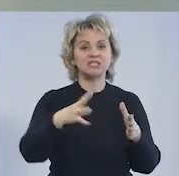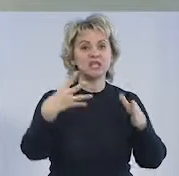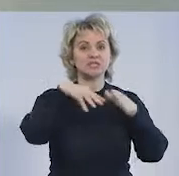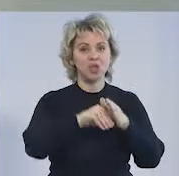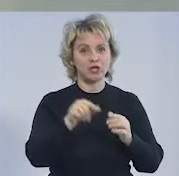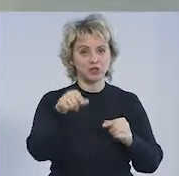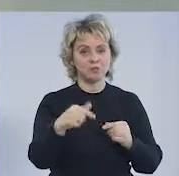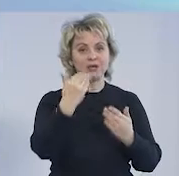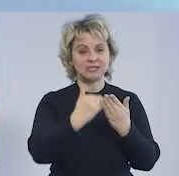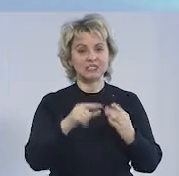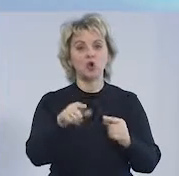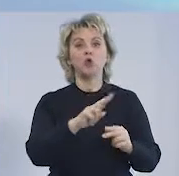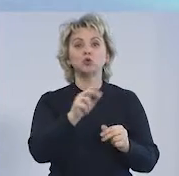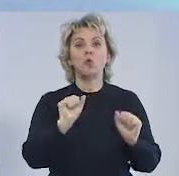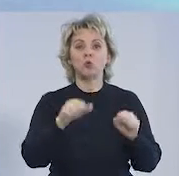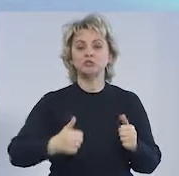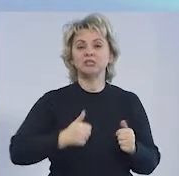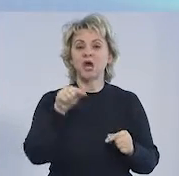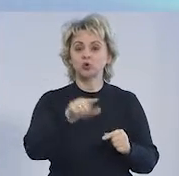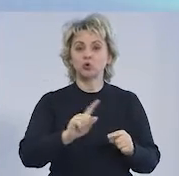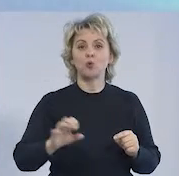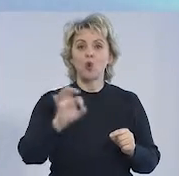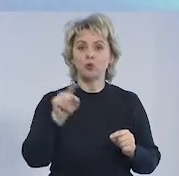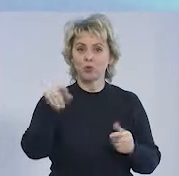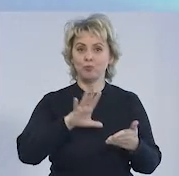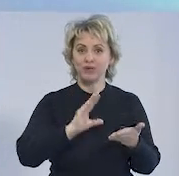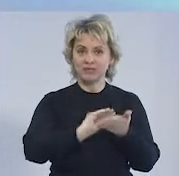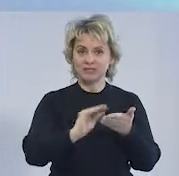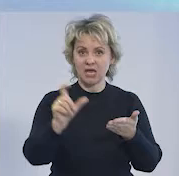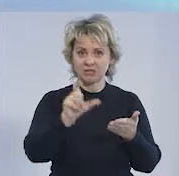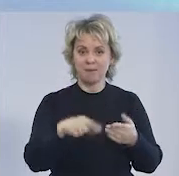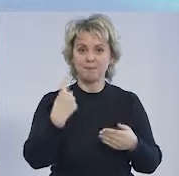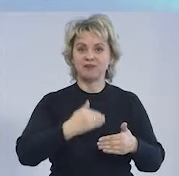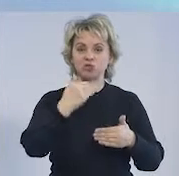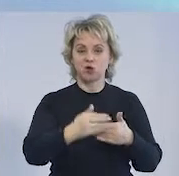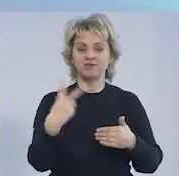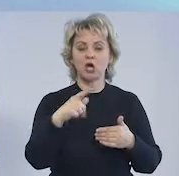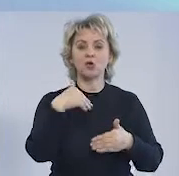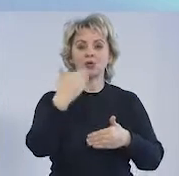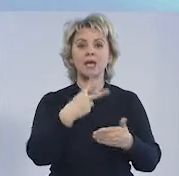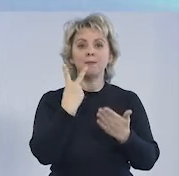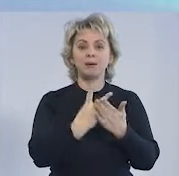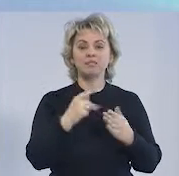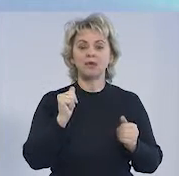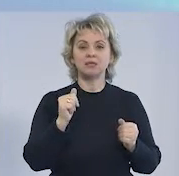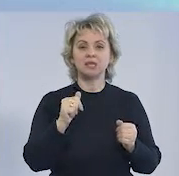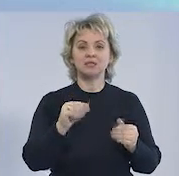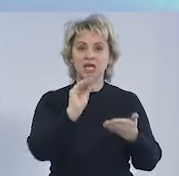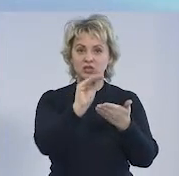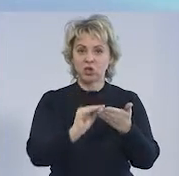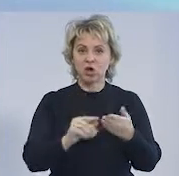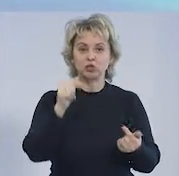получается критерии значимости. Кто может быть достоин того, чтобы о нем была статья? Это первый шаг. Второй шаг. Посмотреть